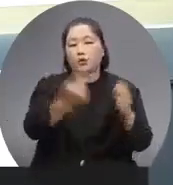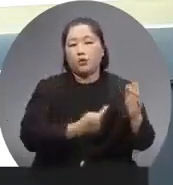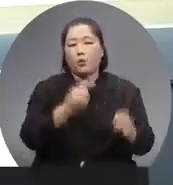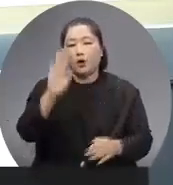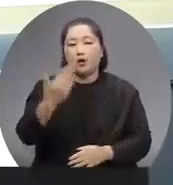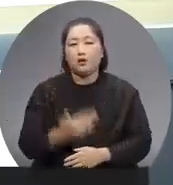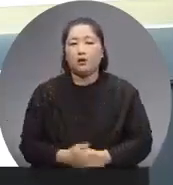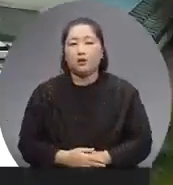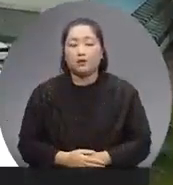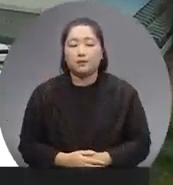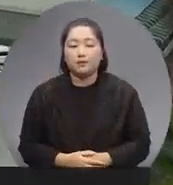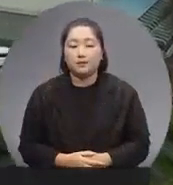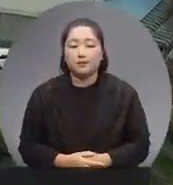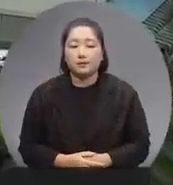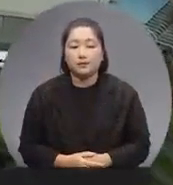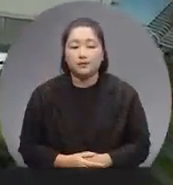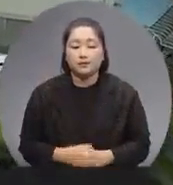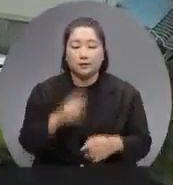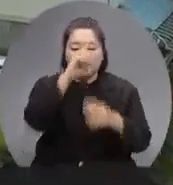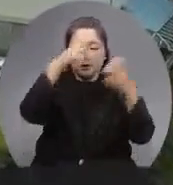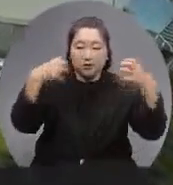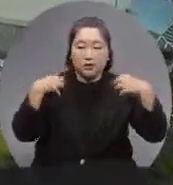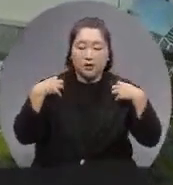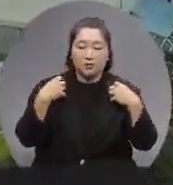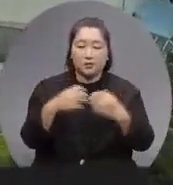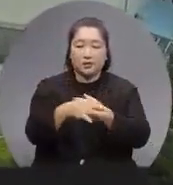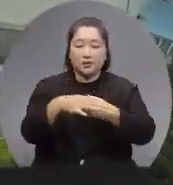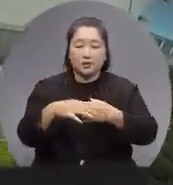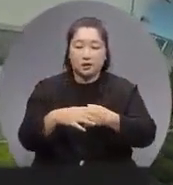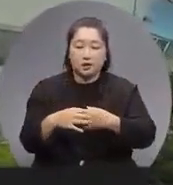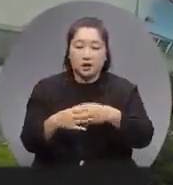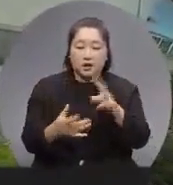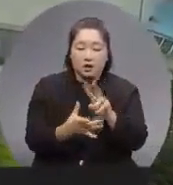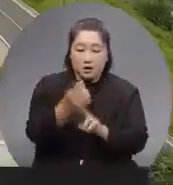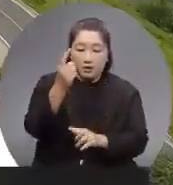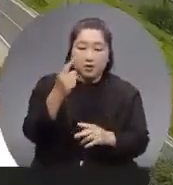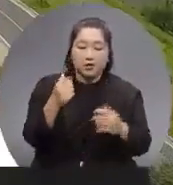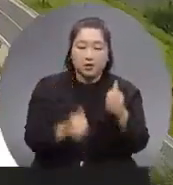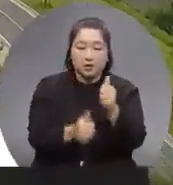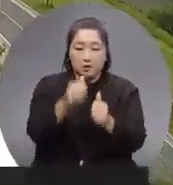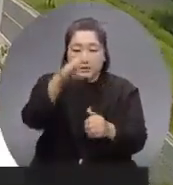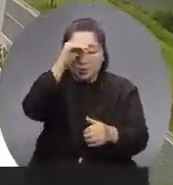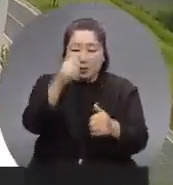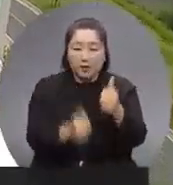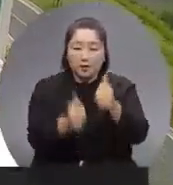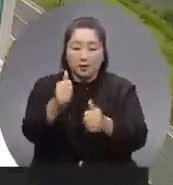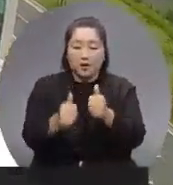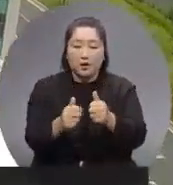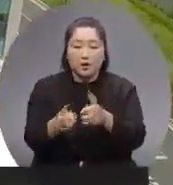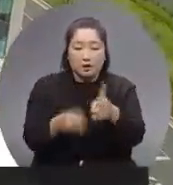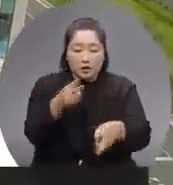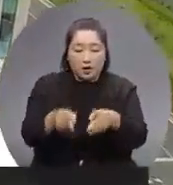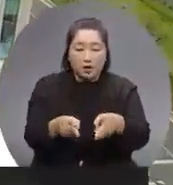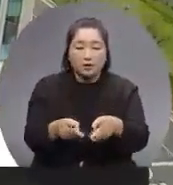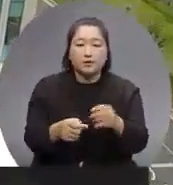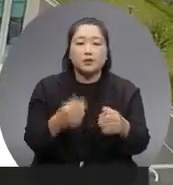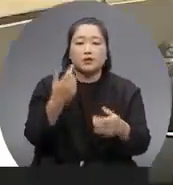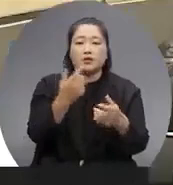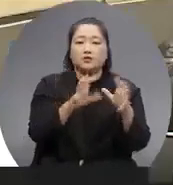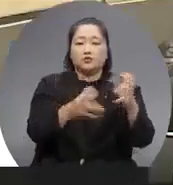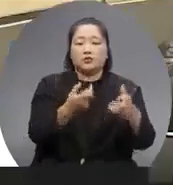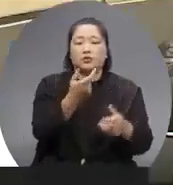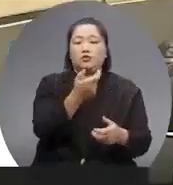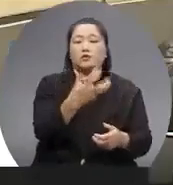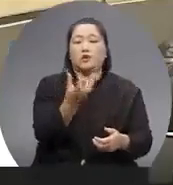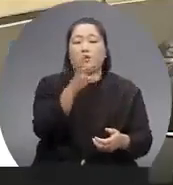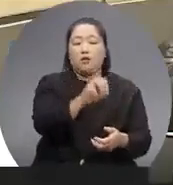이래서 자주 오게 돼요. 정부의 의한협진 시범사업으로 국비 등 268억 원이 투입돼 전국에서 세